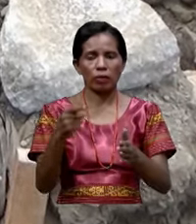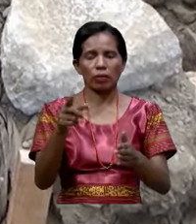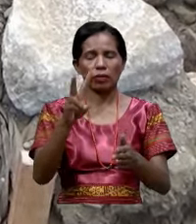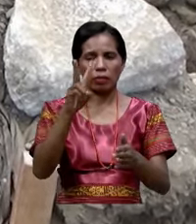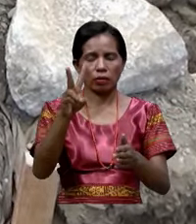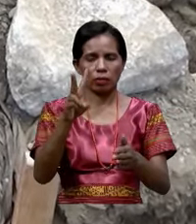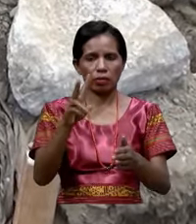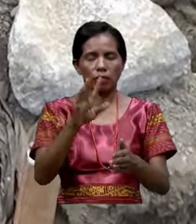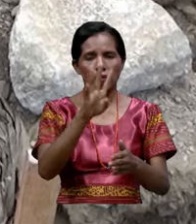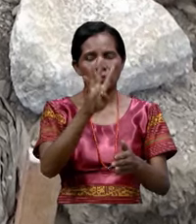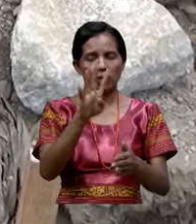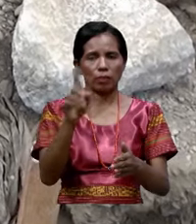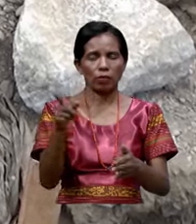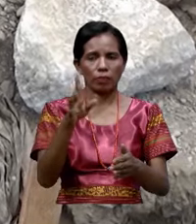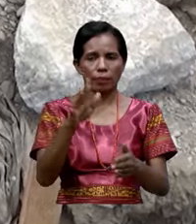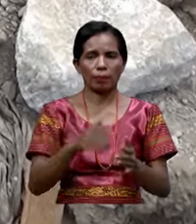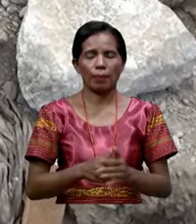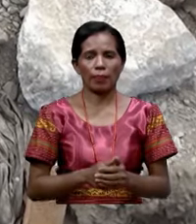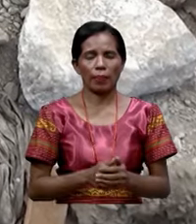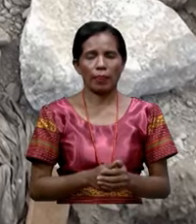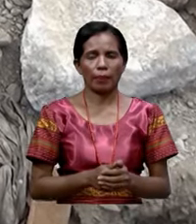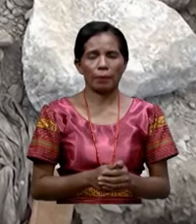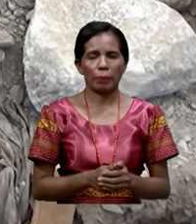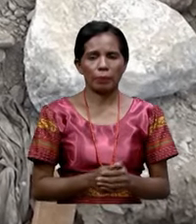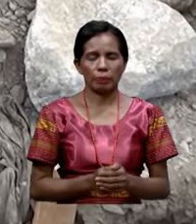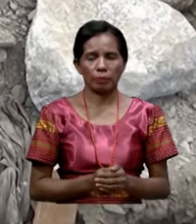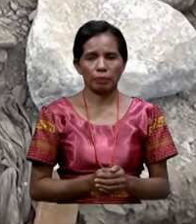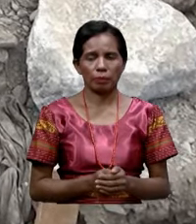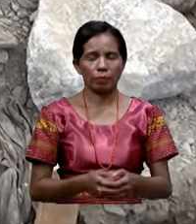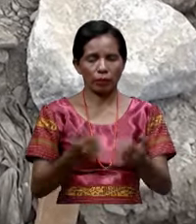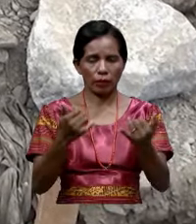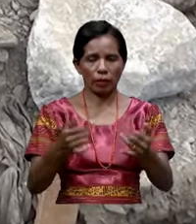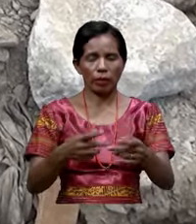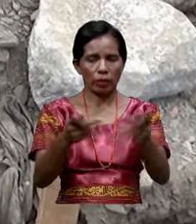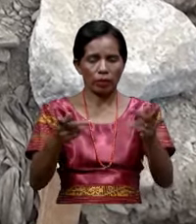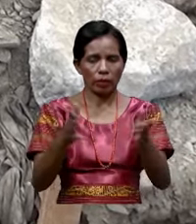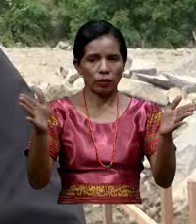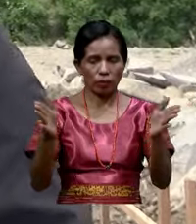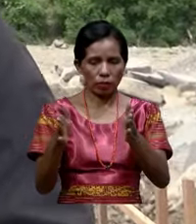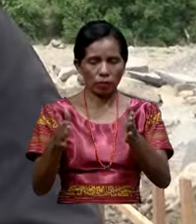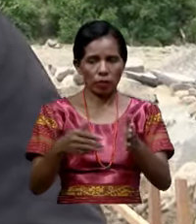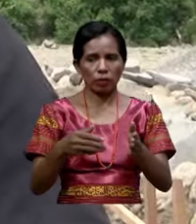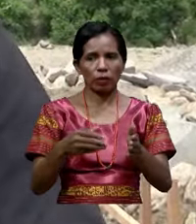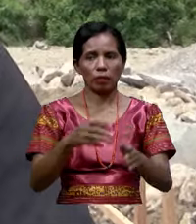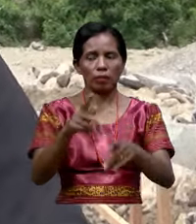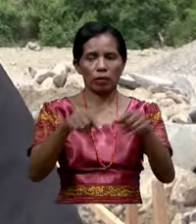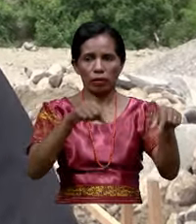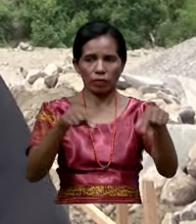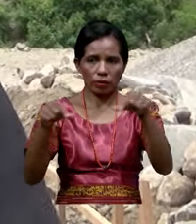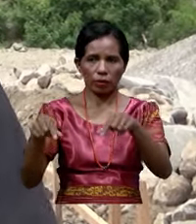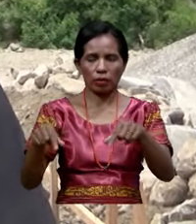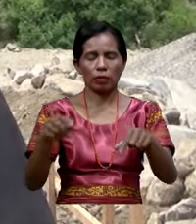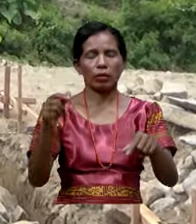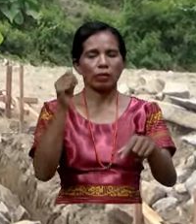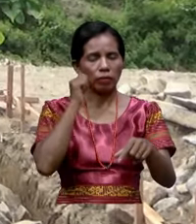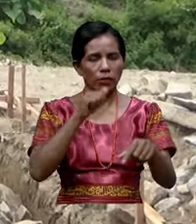veces 4,5. 4,2 kali 4,5. Ini ya espasu tolu, espasu ida mak ba deficiente, espasu ida ba man, espasu ida ba